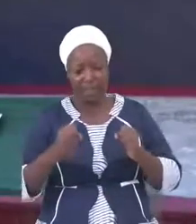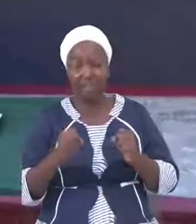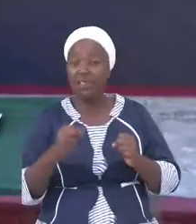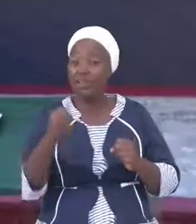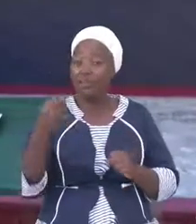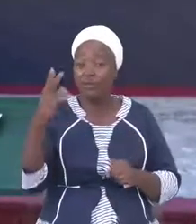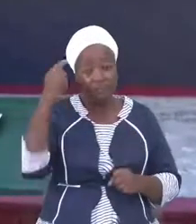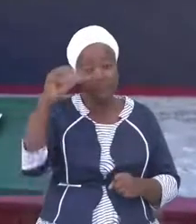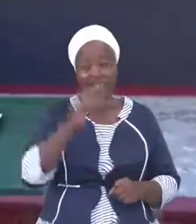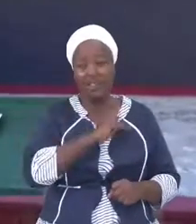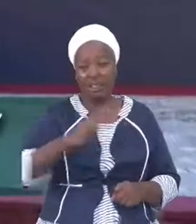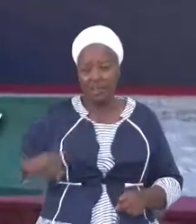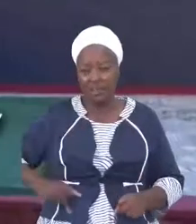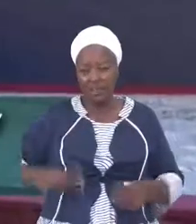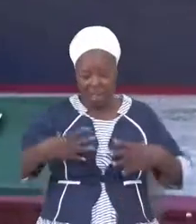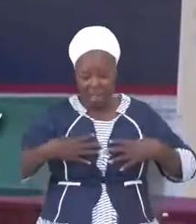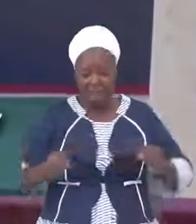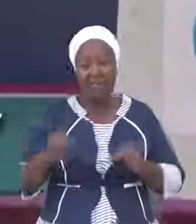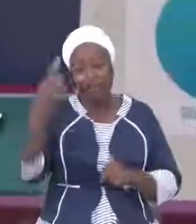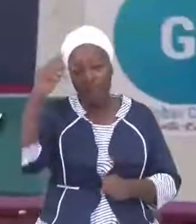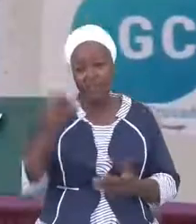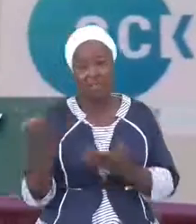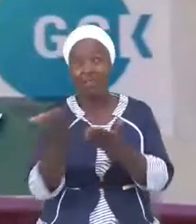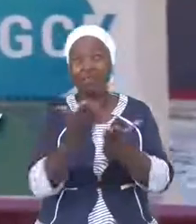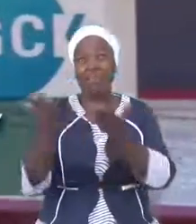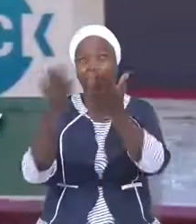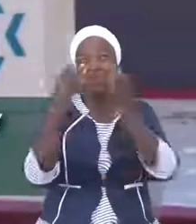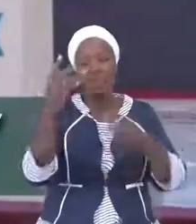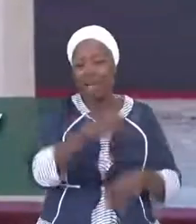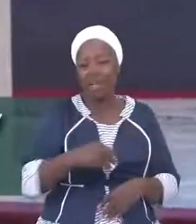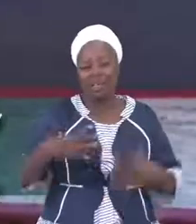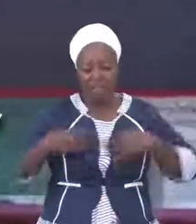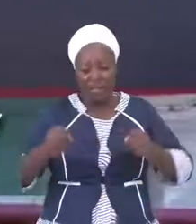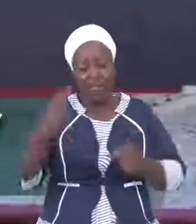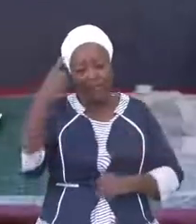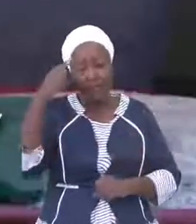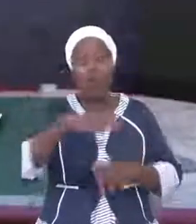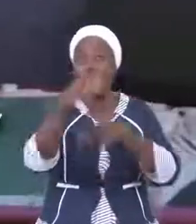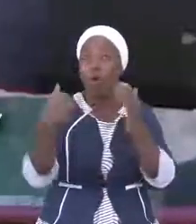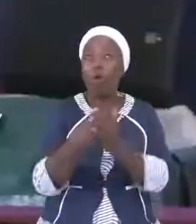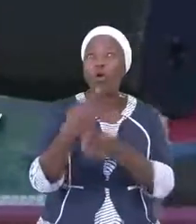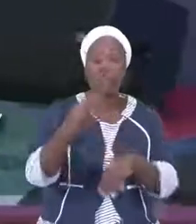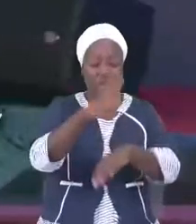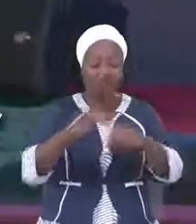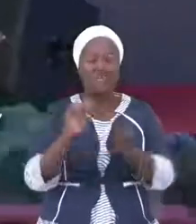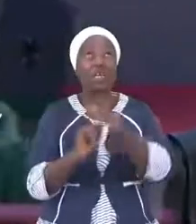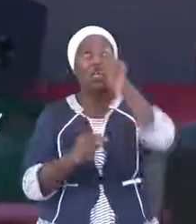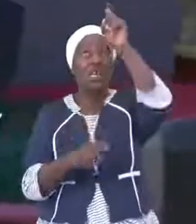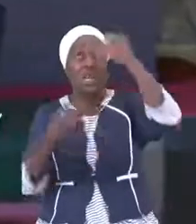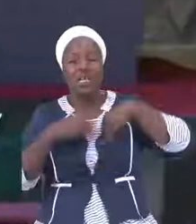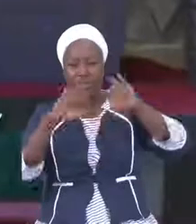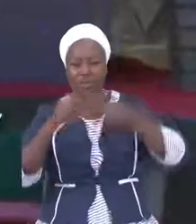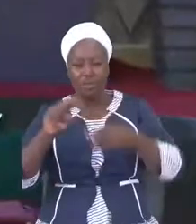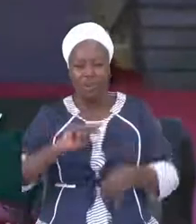L'aptitude pour le royaume, l'aptitude pour le service, l'aptitude pour tout l'appel qu'il nous a